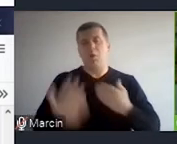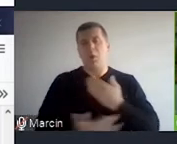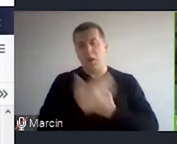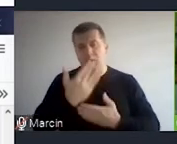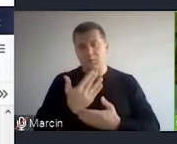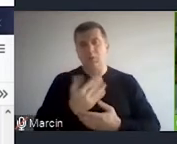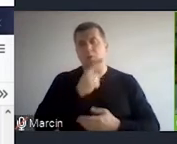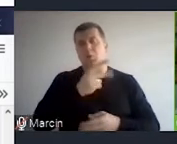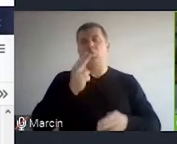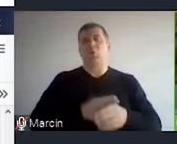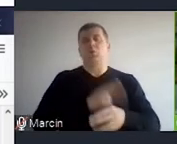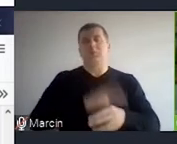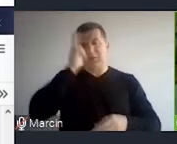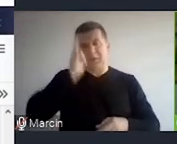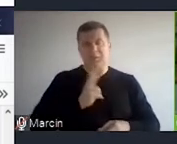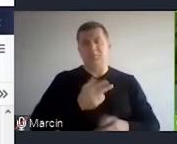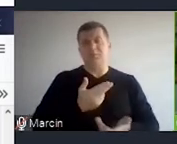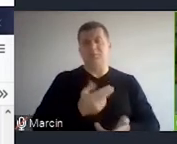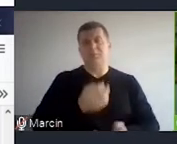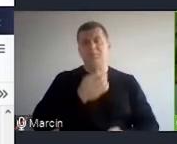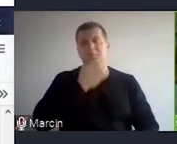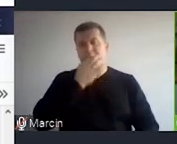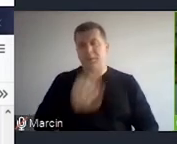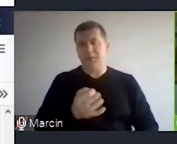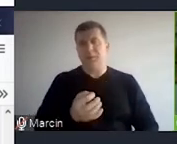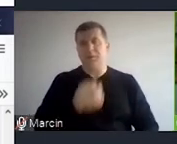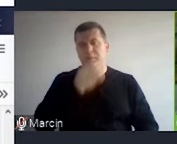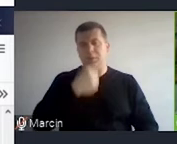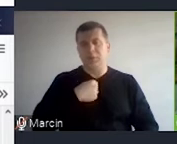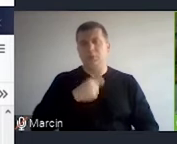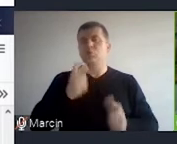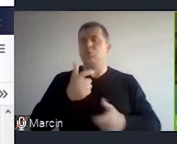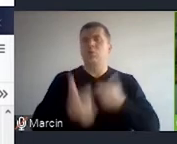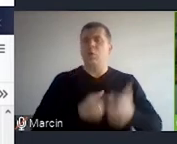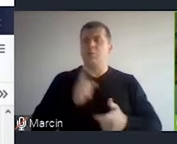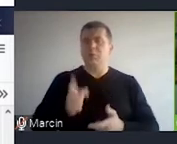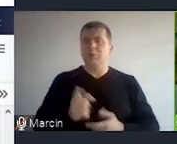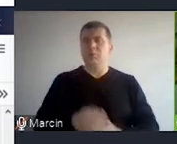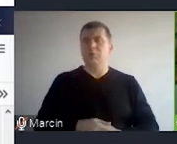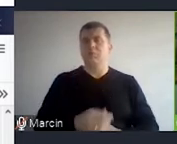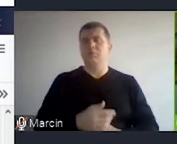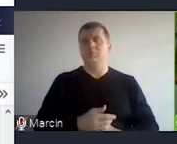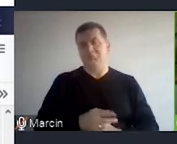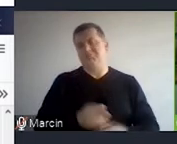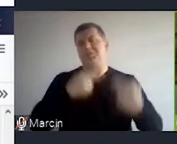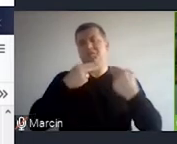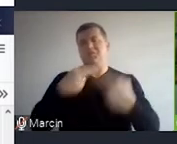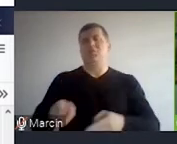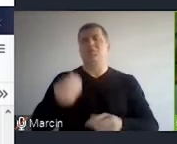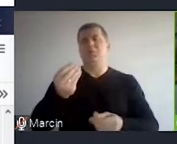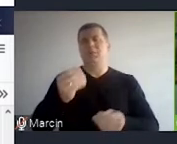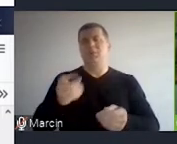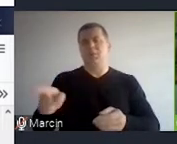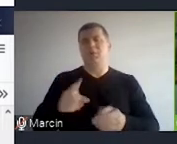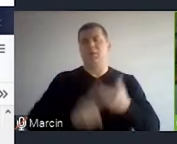że instytucja, pytając się też mnie, co z tym fantem zrobić, zwróciła im pieniądze na